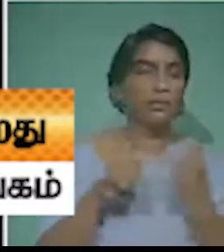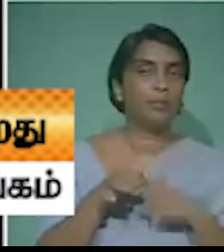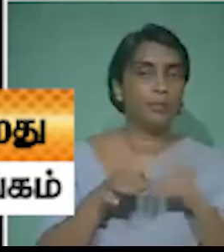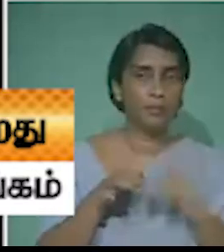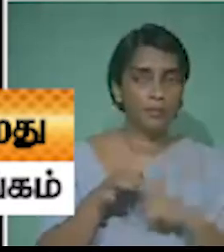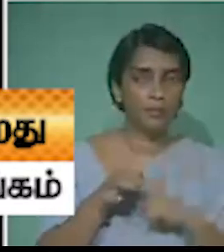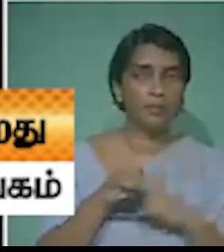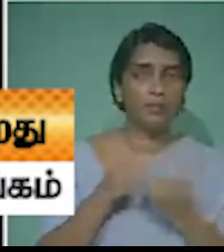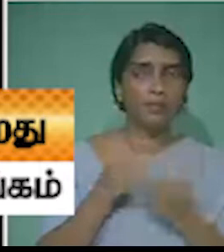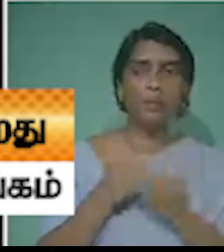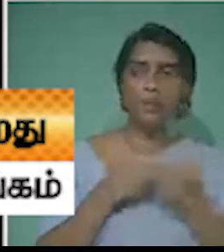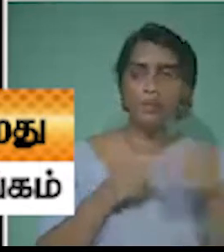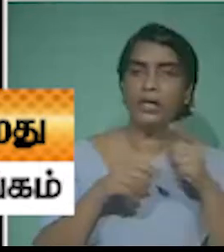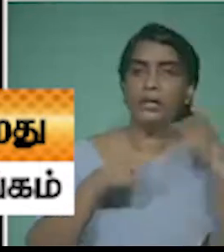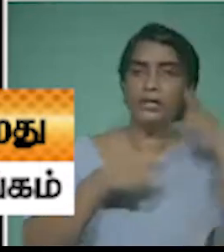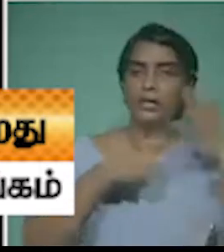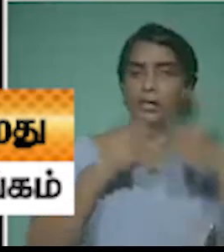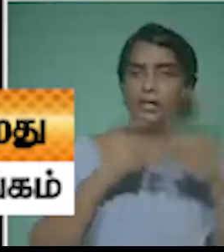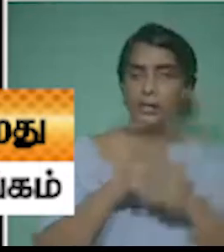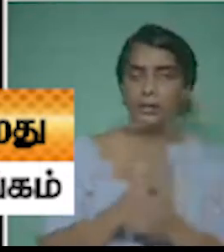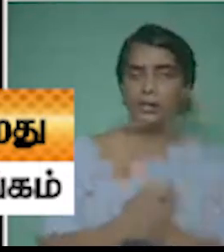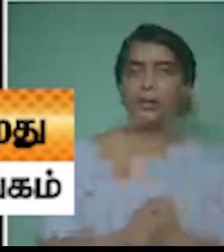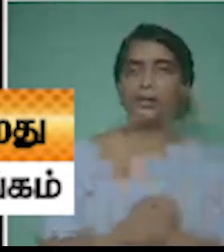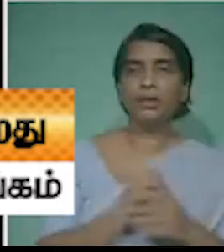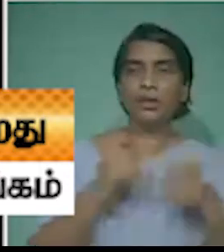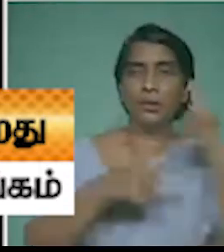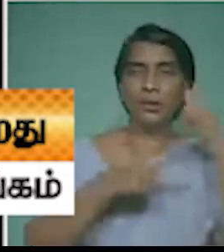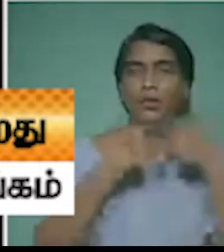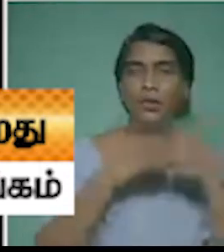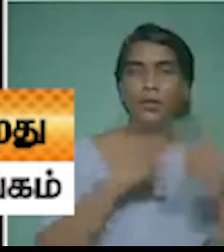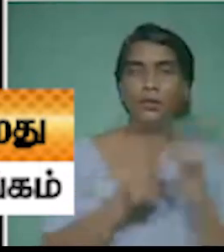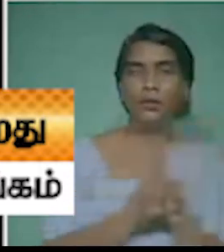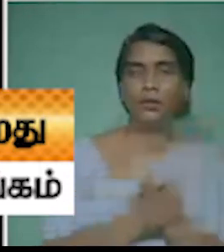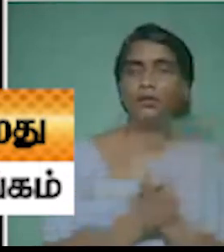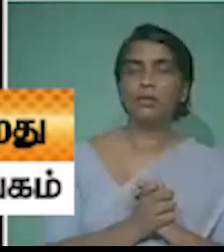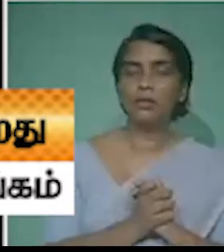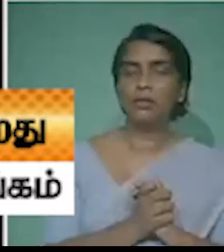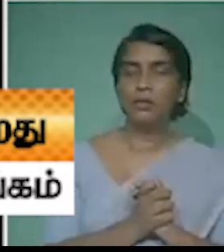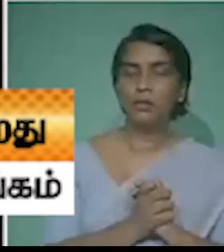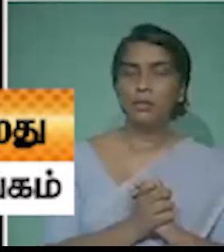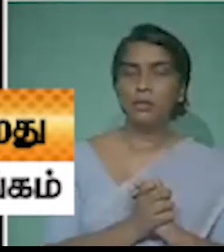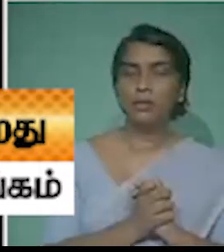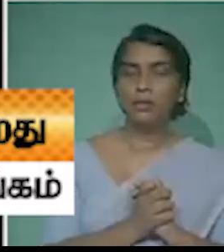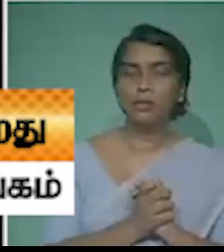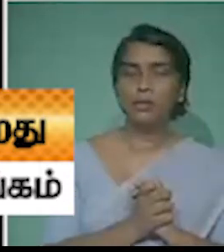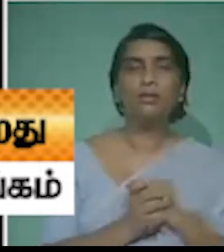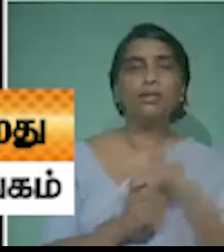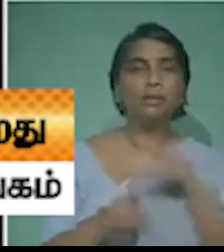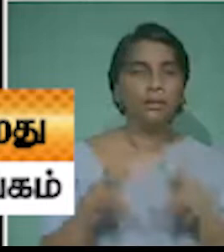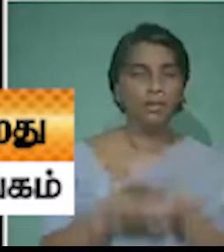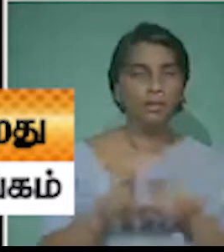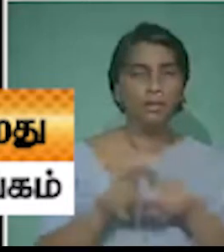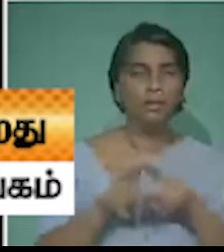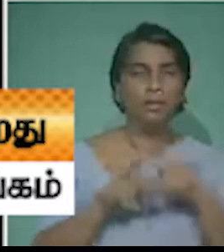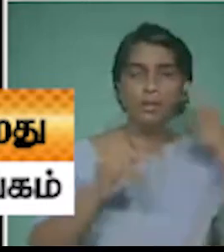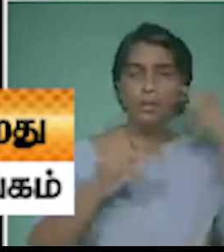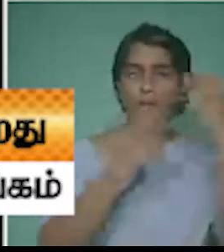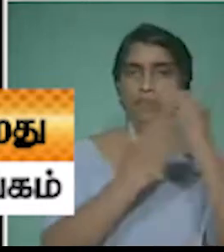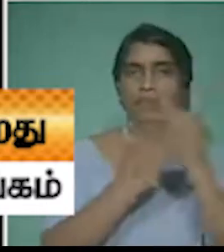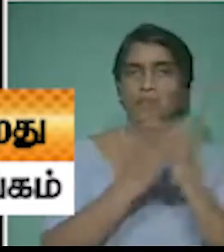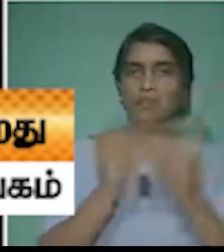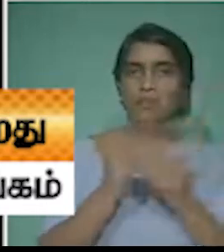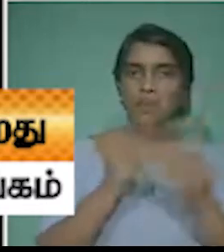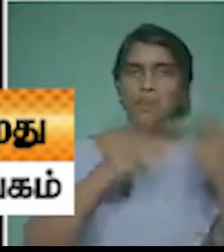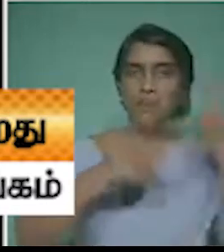தேசிய மக்கள் முன்னணியின் தலைவர் கஜேந்திரகுமார் பொன்னம்பலம் தெரிவித்திருக்கிறார். நாடாளுமன்றத்தில் இன்று உரையாற்றும் போதே அவர் இதனை குறிப்பிட்டார். மக்கள்